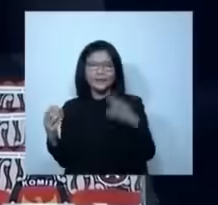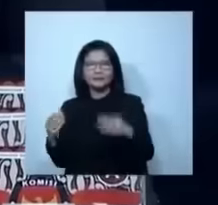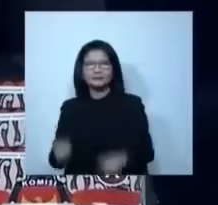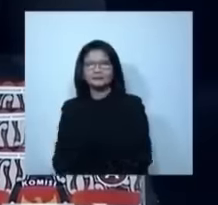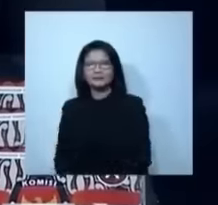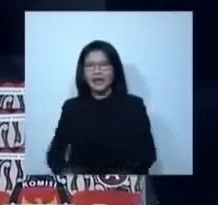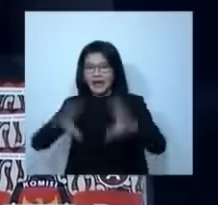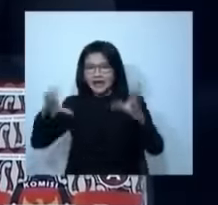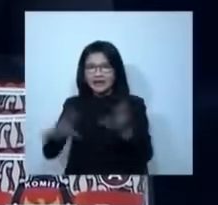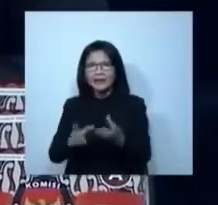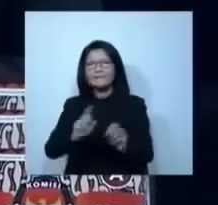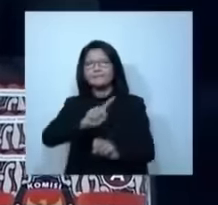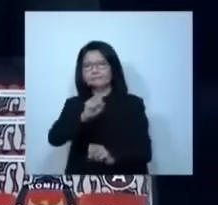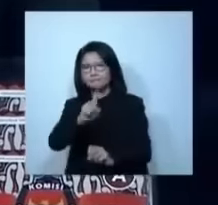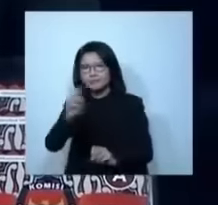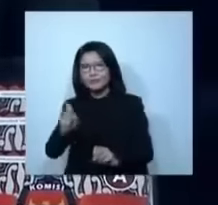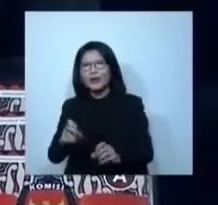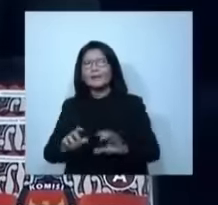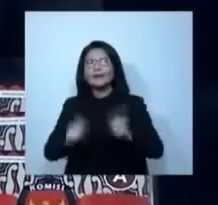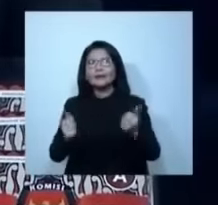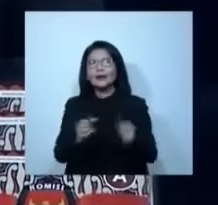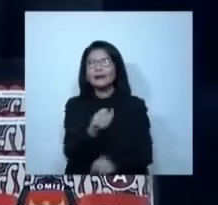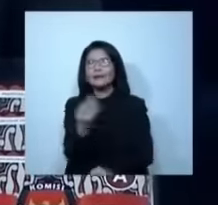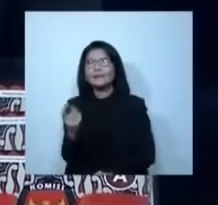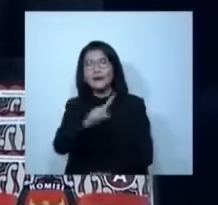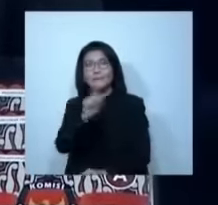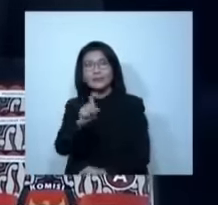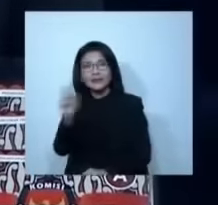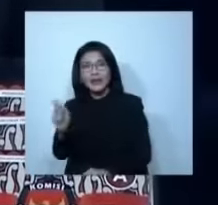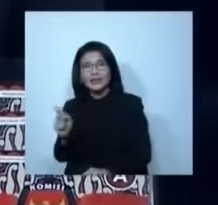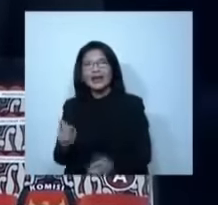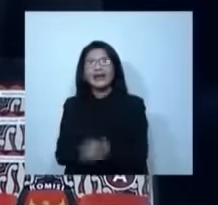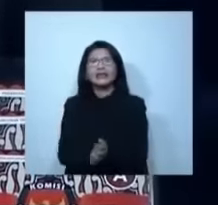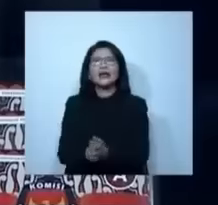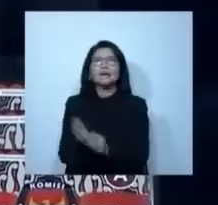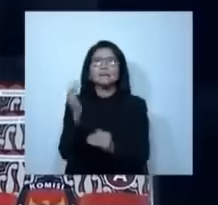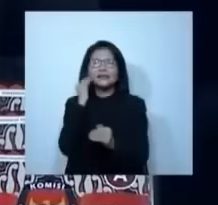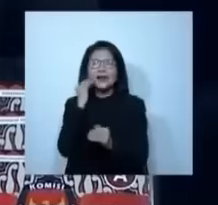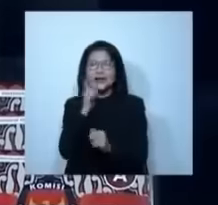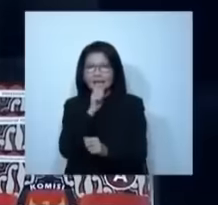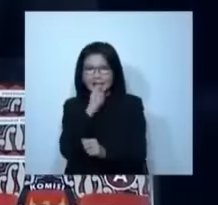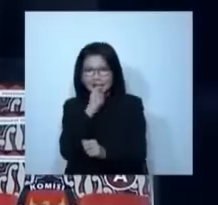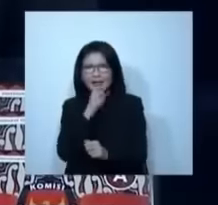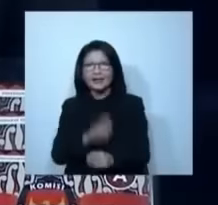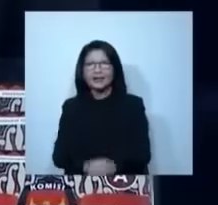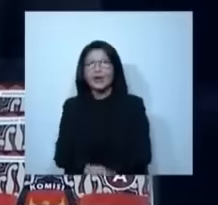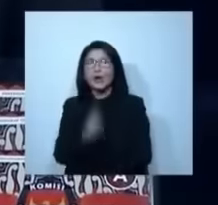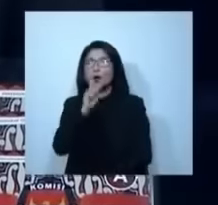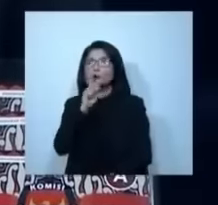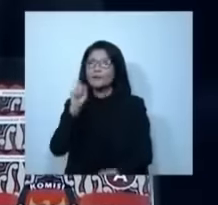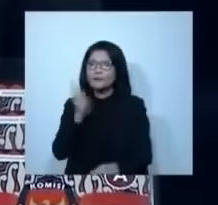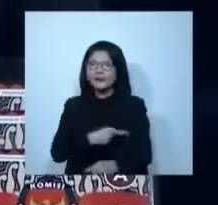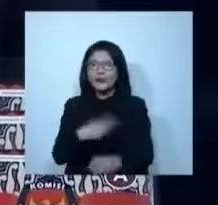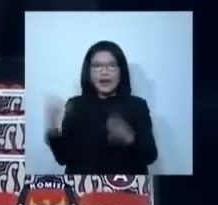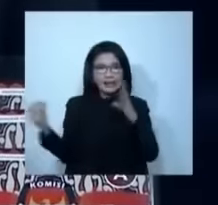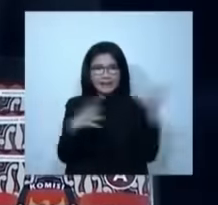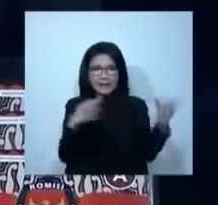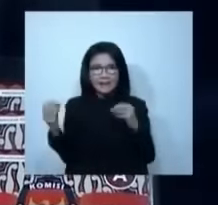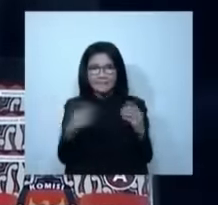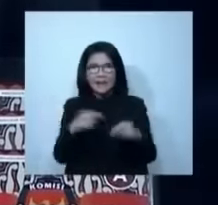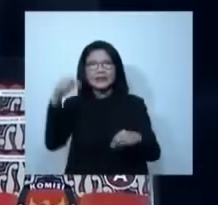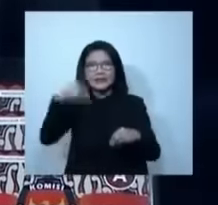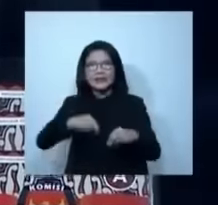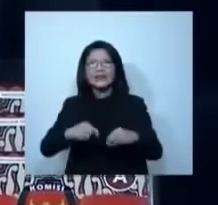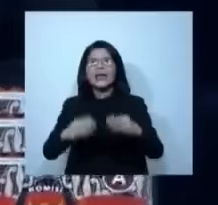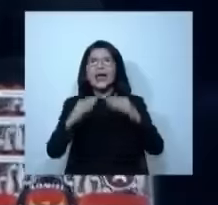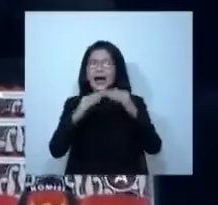tim panelis tentunya telah menyiapkan sejumlah pertanyaan dan menjaga kerahasiaannya. Untuk memastikan debat ini berlangsung